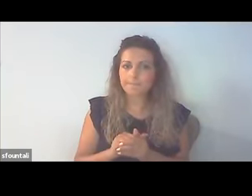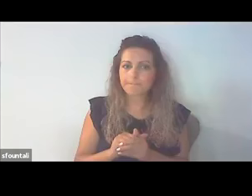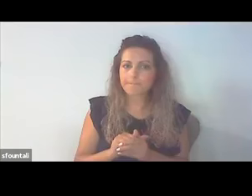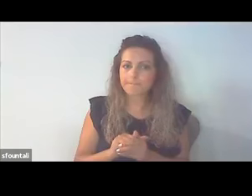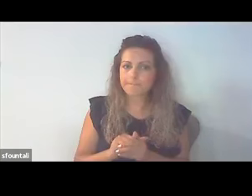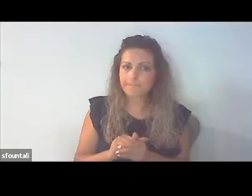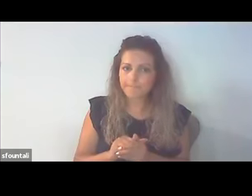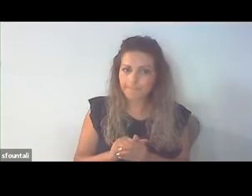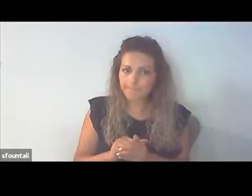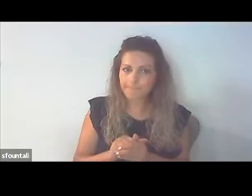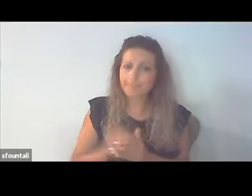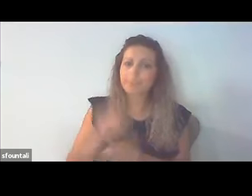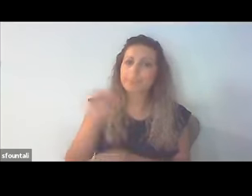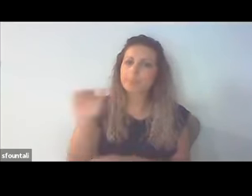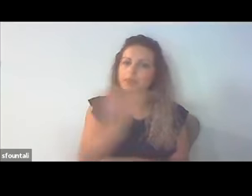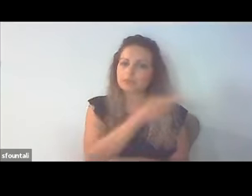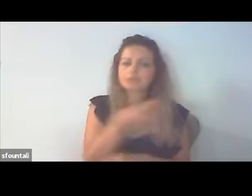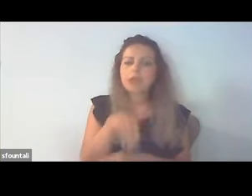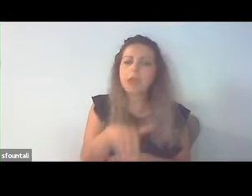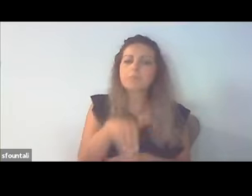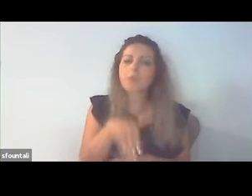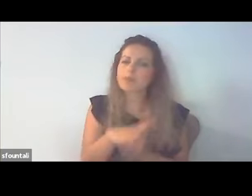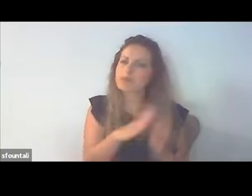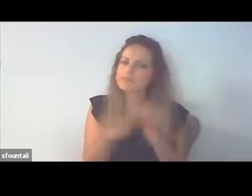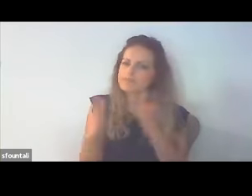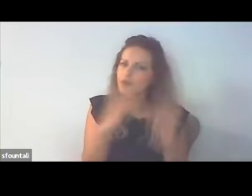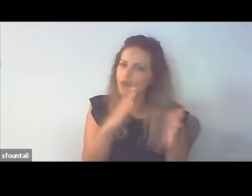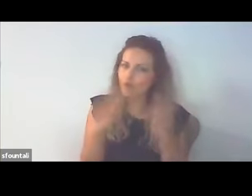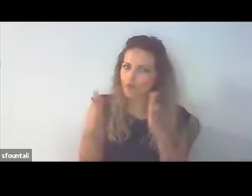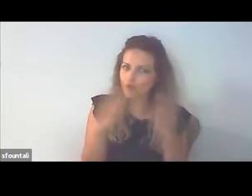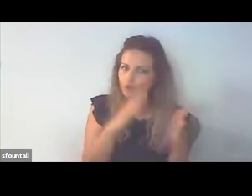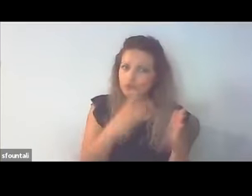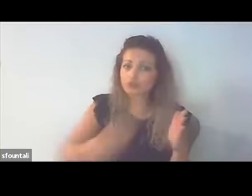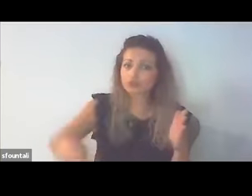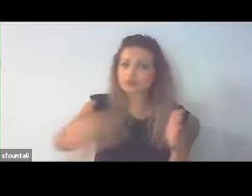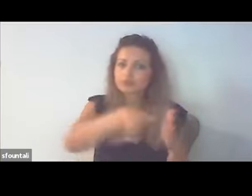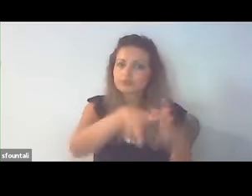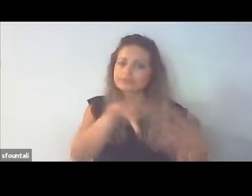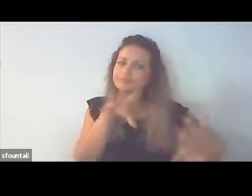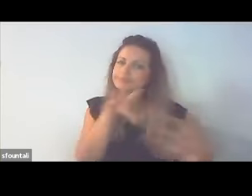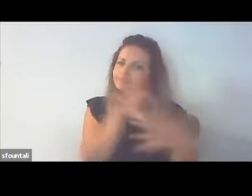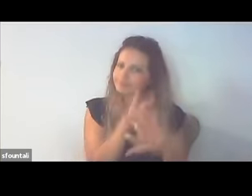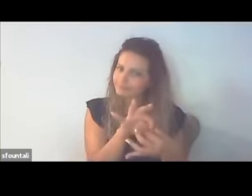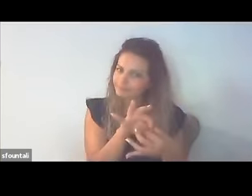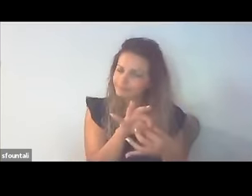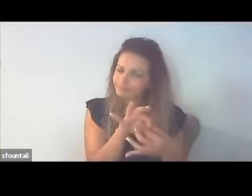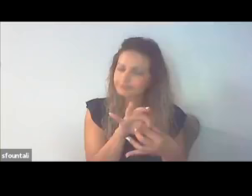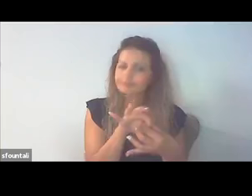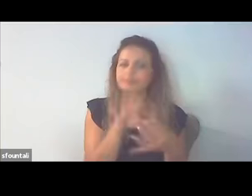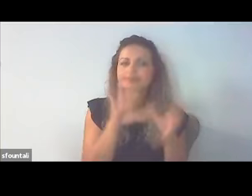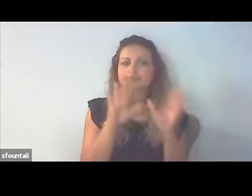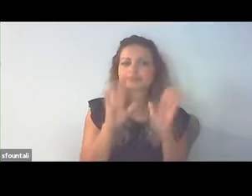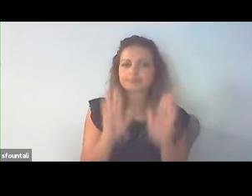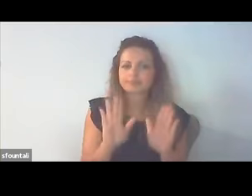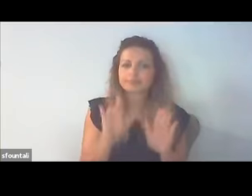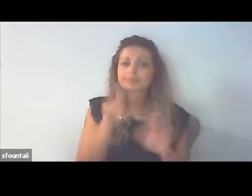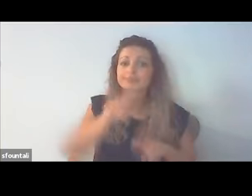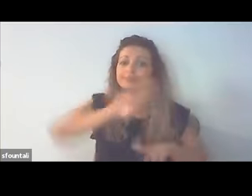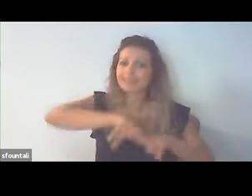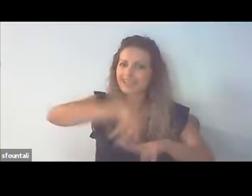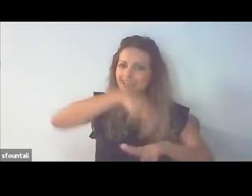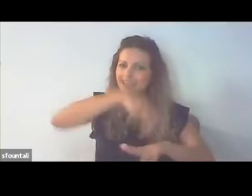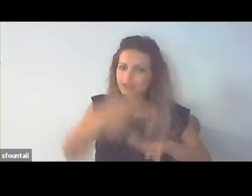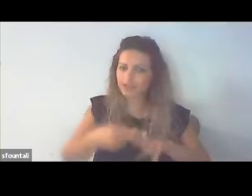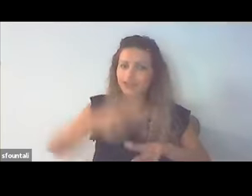από το επόμενο διάστημα πια να μείνετε συντονισμένες και συντονισμένοι στον ιστότοπο και στα κοινωνικά